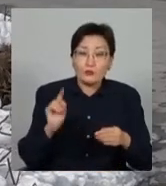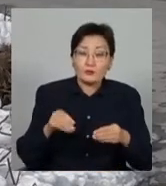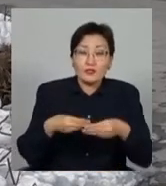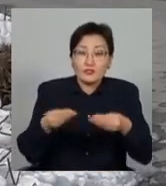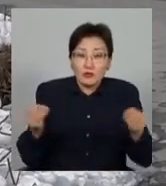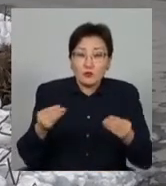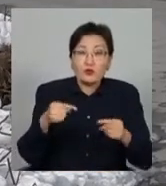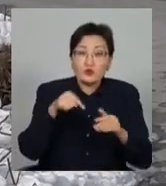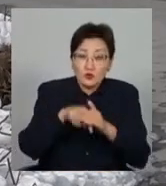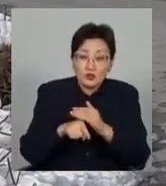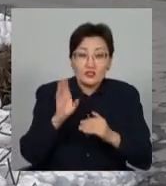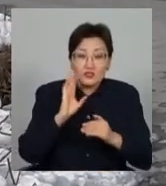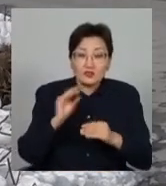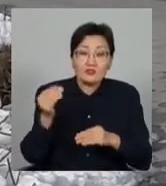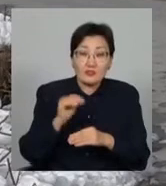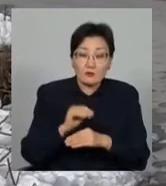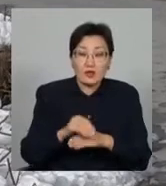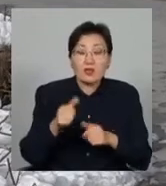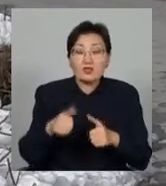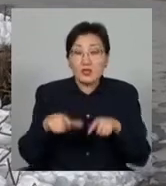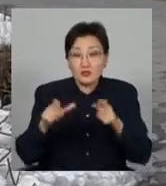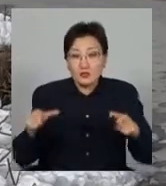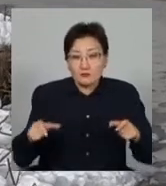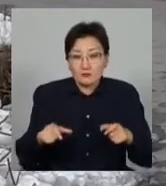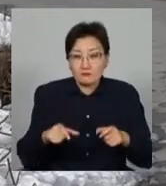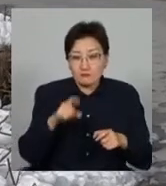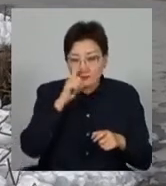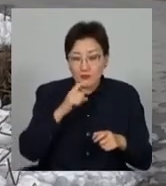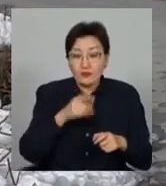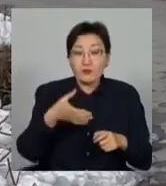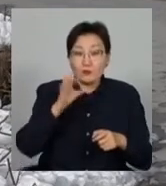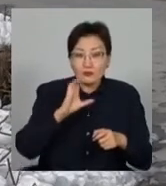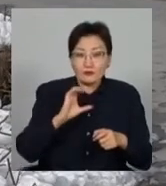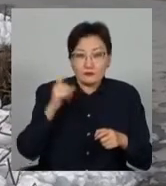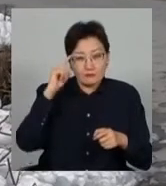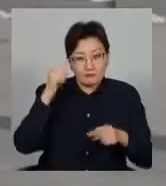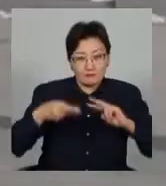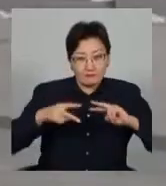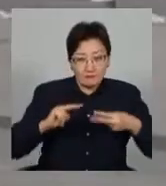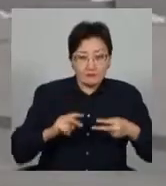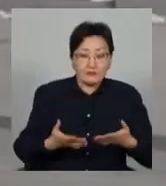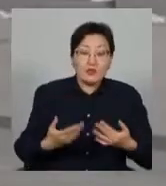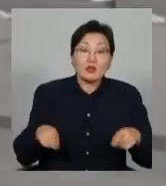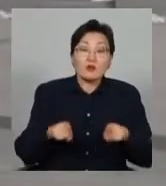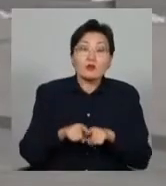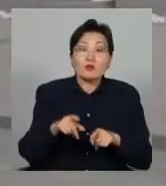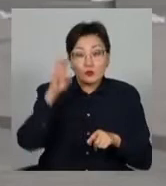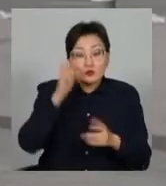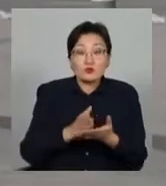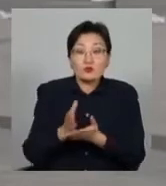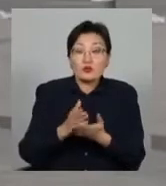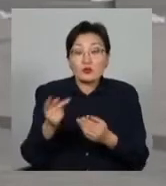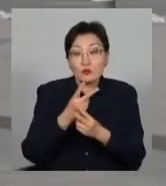дейді да, и соның ішінде жақсы адамдардың өздері соны байқамай ішіп алып зомби сияқты болып кеткен ғой бәрі. Біз госслужащийларды көрсе,